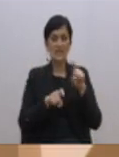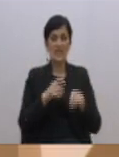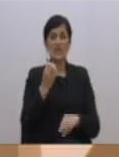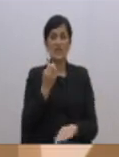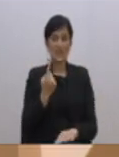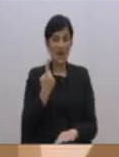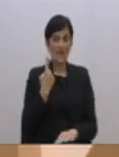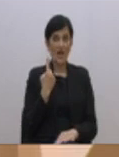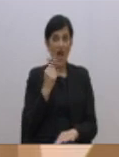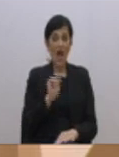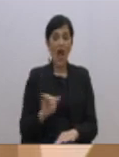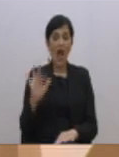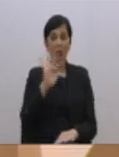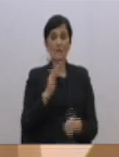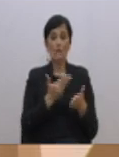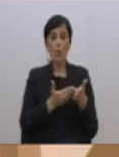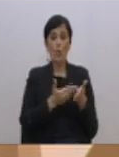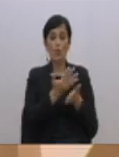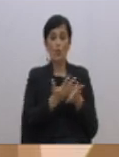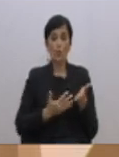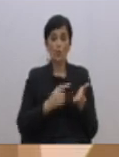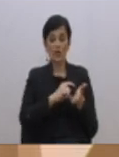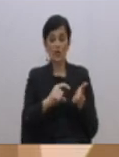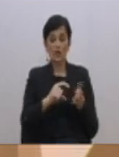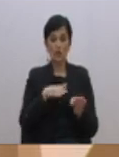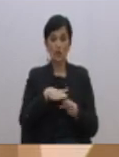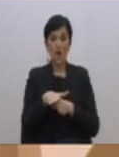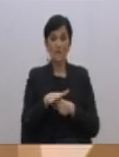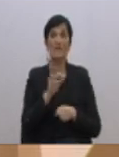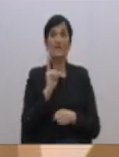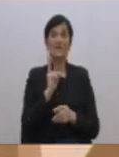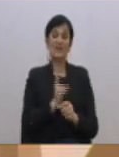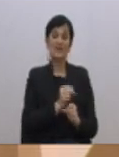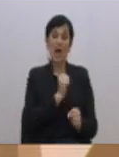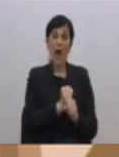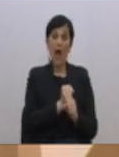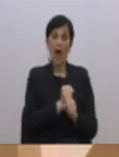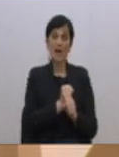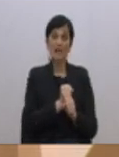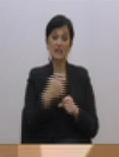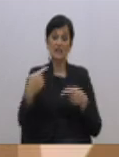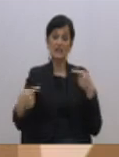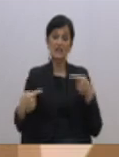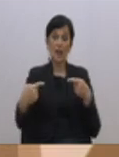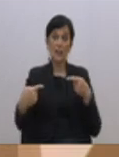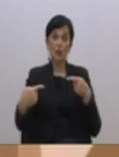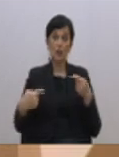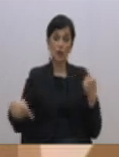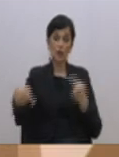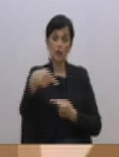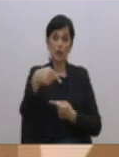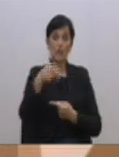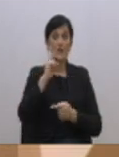ერთი ევროპული რეკომენდაცია შევასრულოთ და ვინ აკეთებს საპირისპირო საქმეს, ვინ